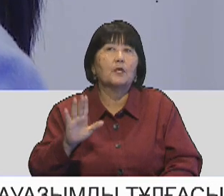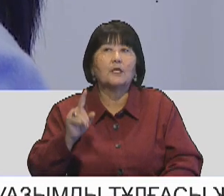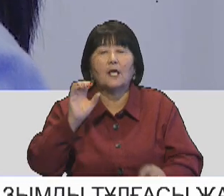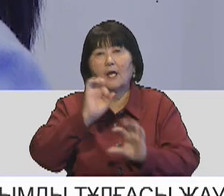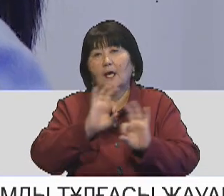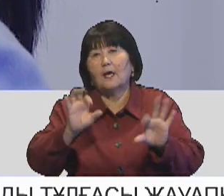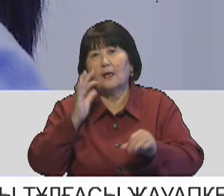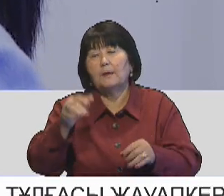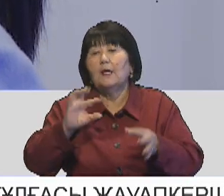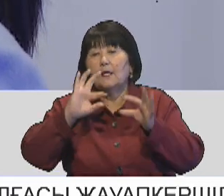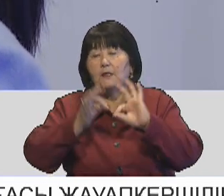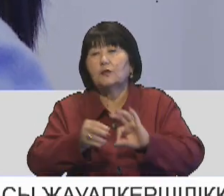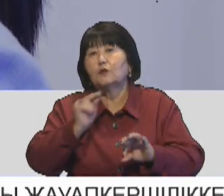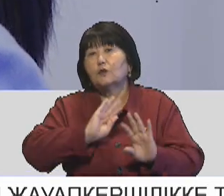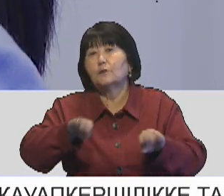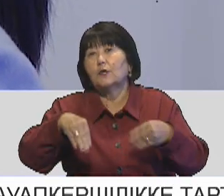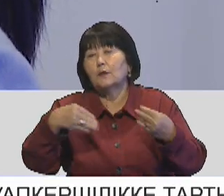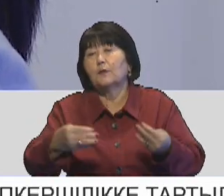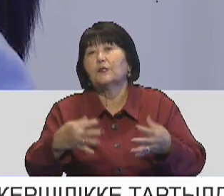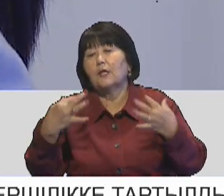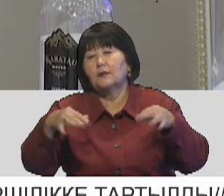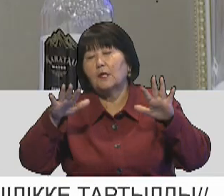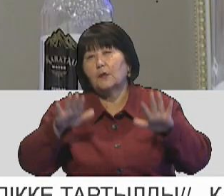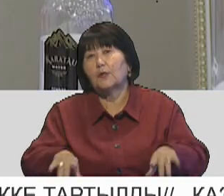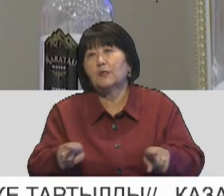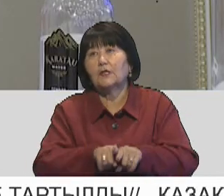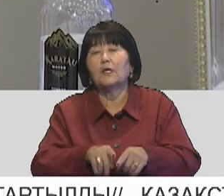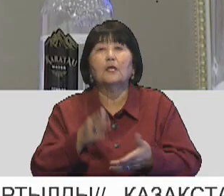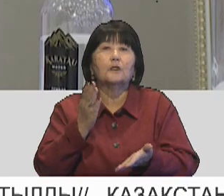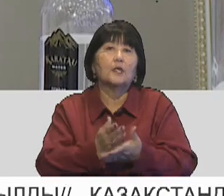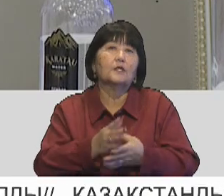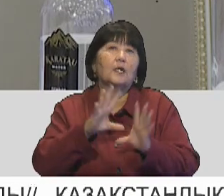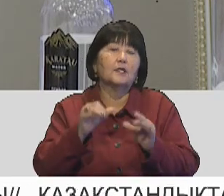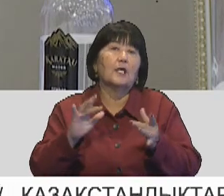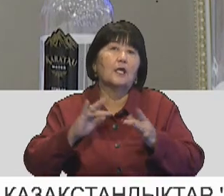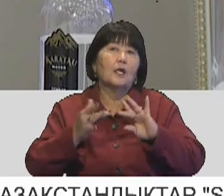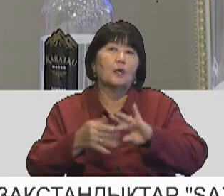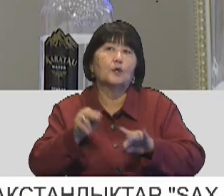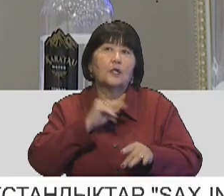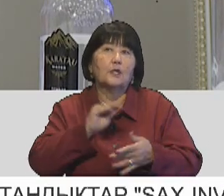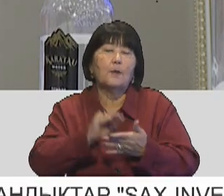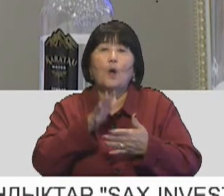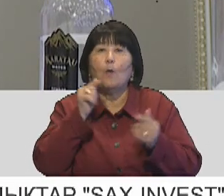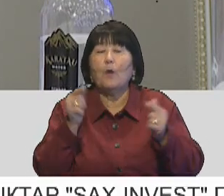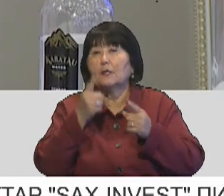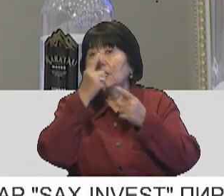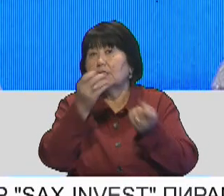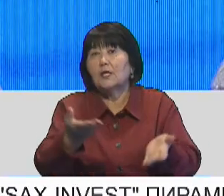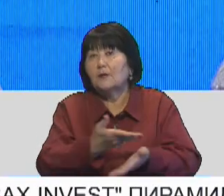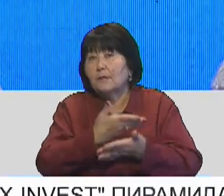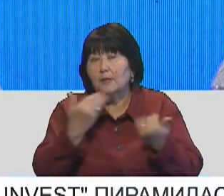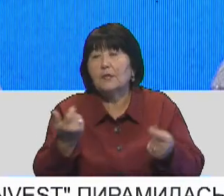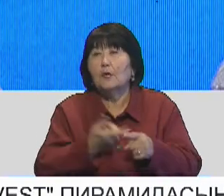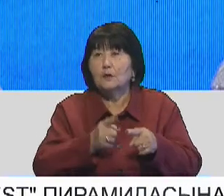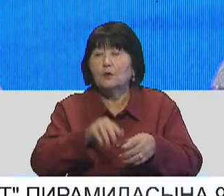жасады. Зерделеу барысында жұмыс берушілер вакансия туралы, яғни бос жұмыс орны жайында электронды еңбек биржасына уақытылы жариялай бермейтіні,